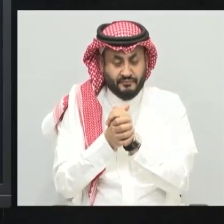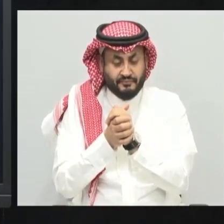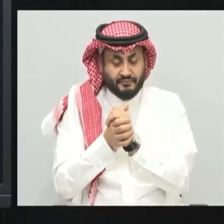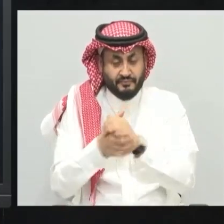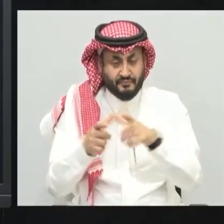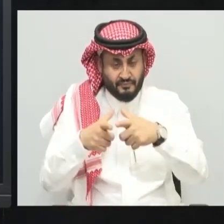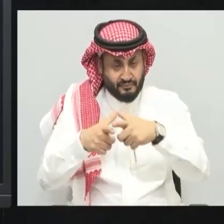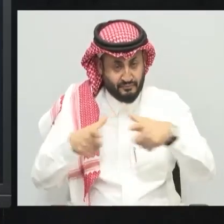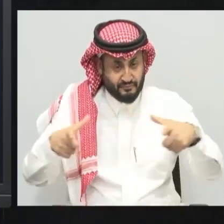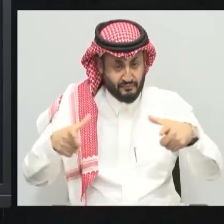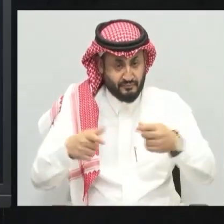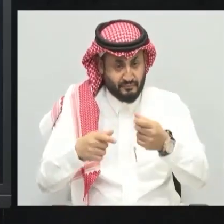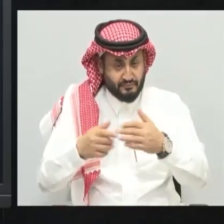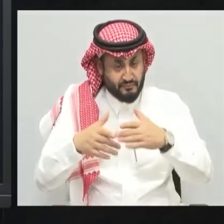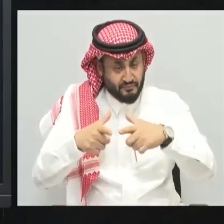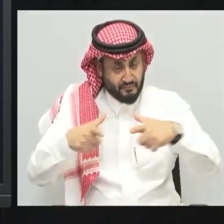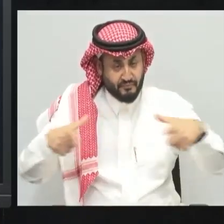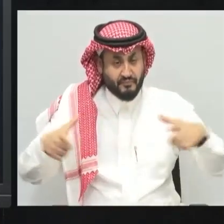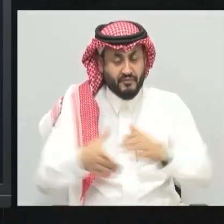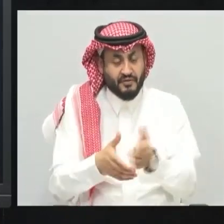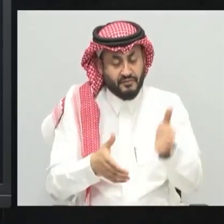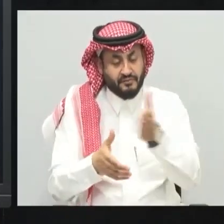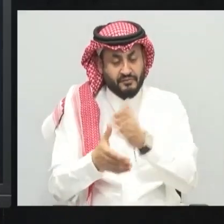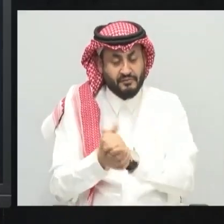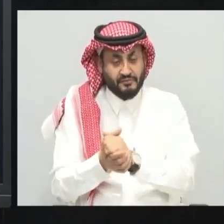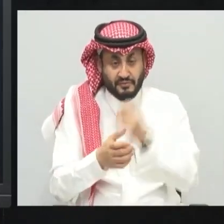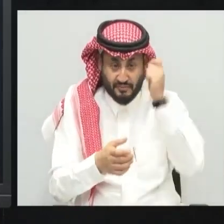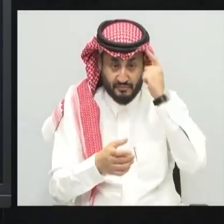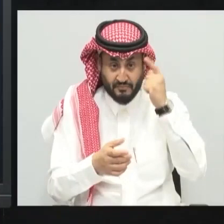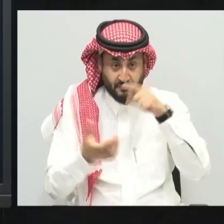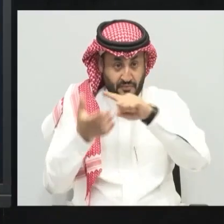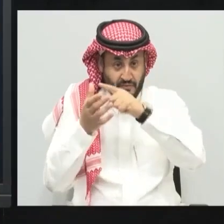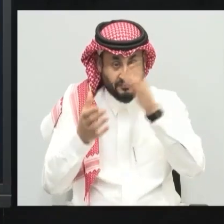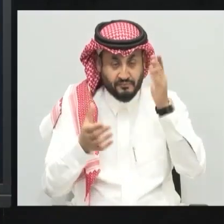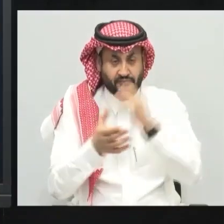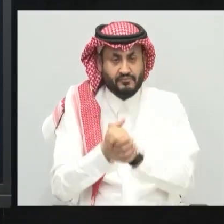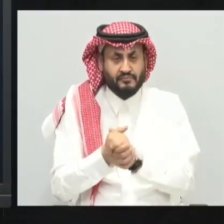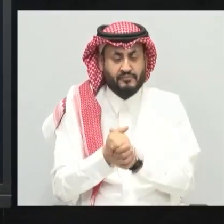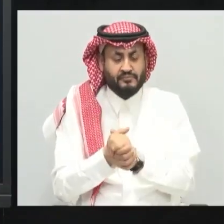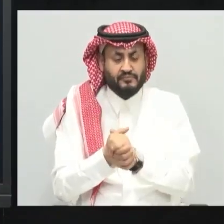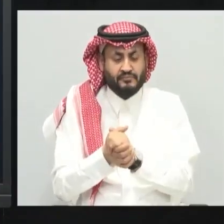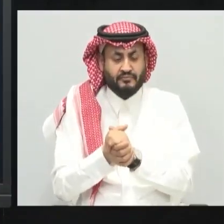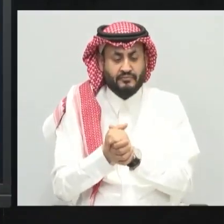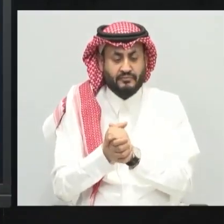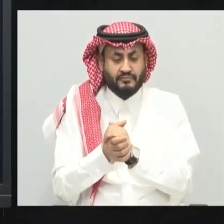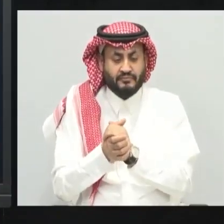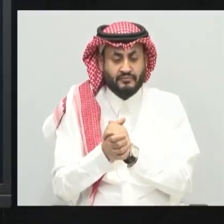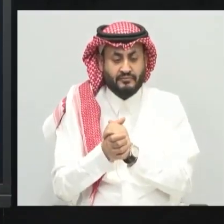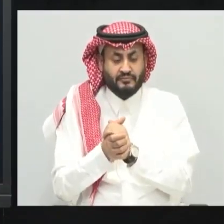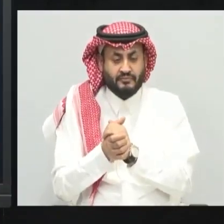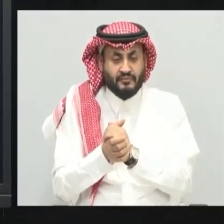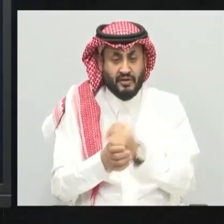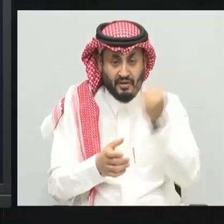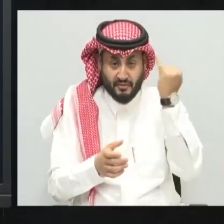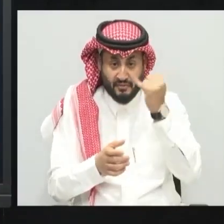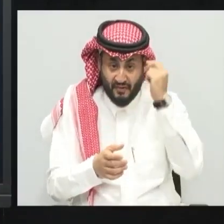واتساع راس مالهم بعد ذلك لان افكارهم كانت مبتكره لكن لا يشترط في ان المشاريع تكون مبتكره من المهم